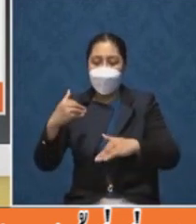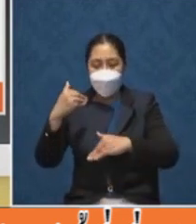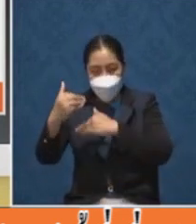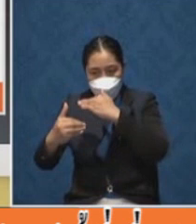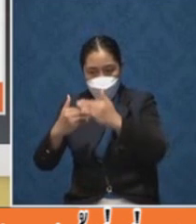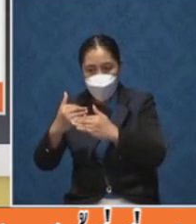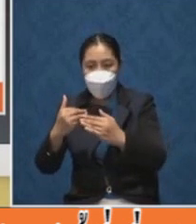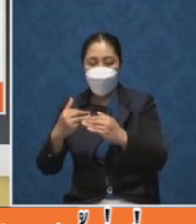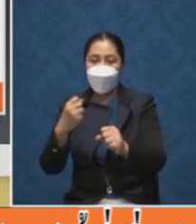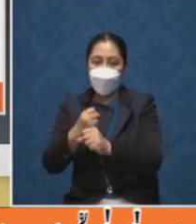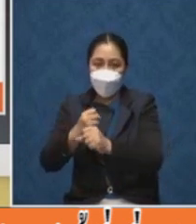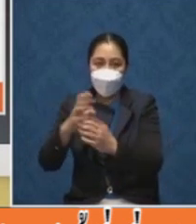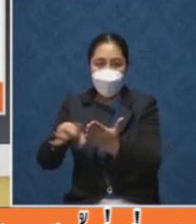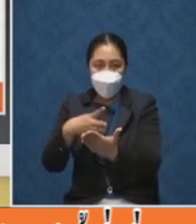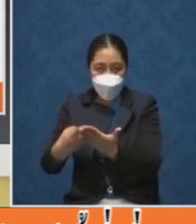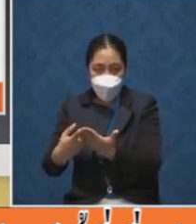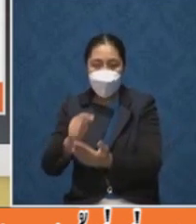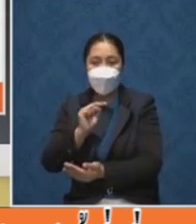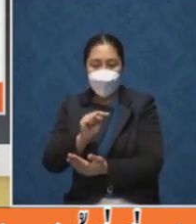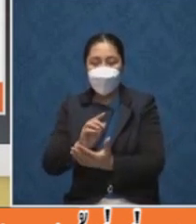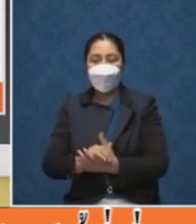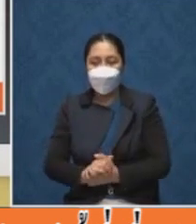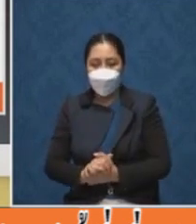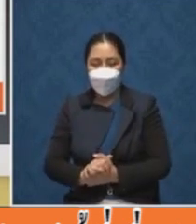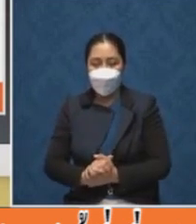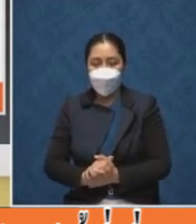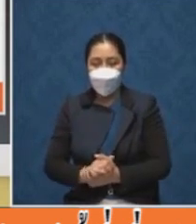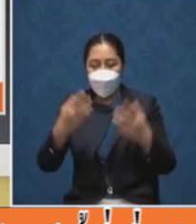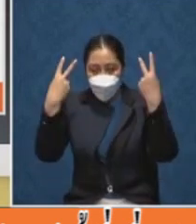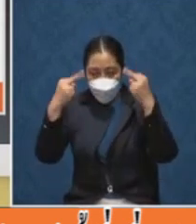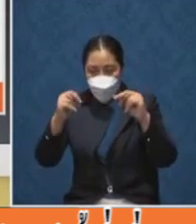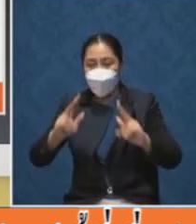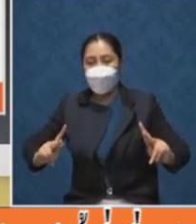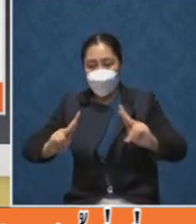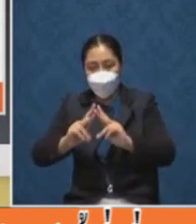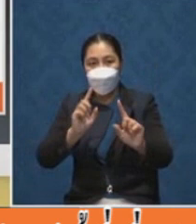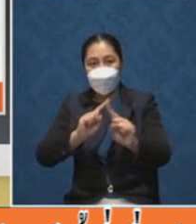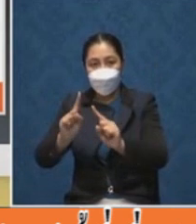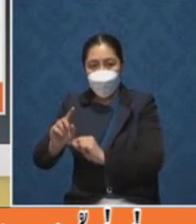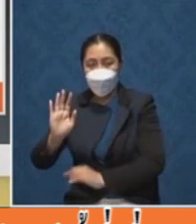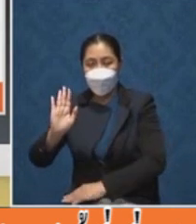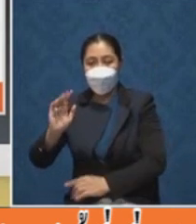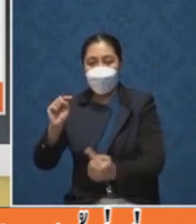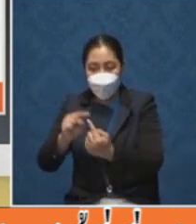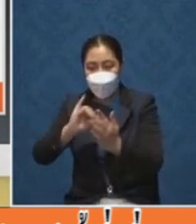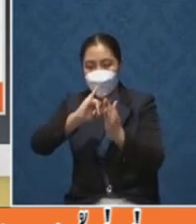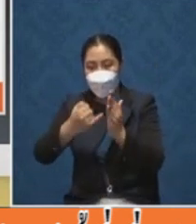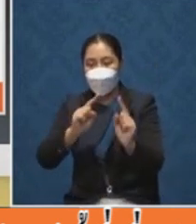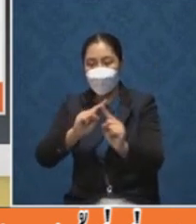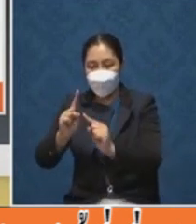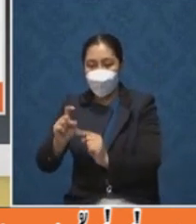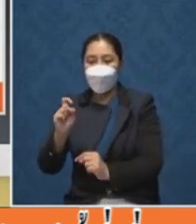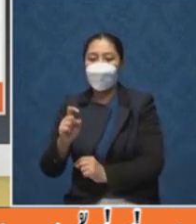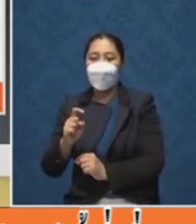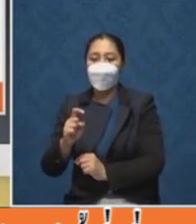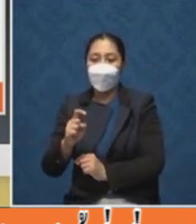ริมสร้างเศรษฐกิจฐานรากแบบนี้ซึ่งดูเหมือนกับว่ารัฐมนตรีที่เป็นเจ้าของพื้นที่จังหวัดไหนก็จะได้ไปควบคุ